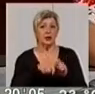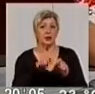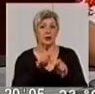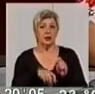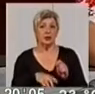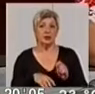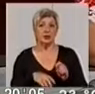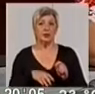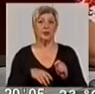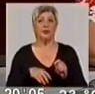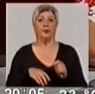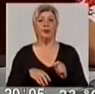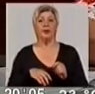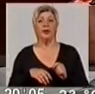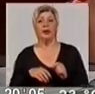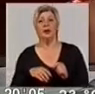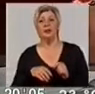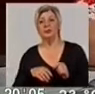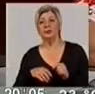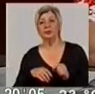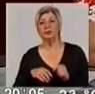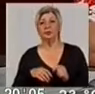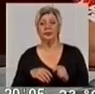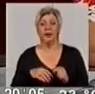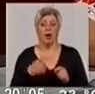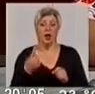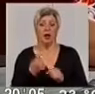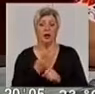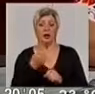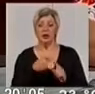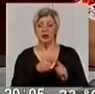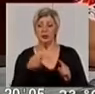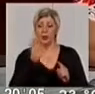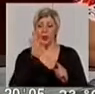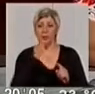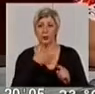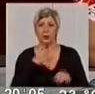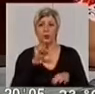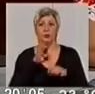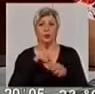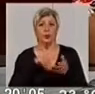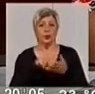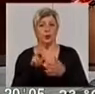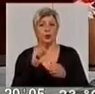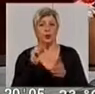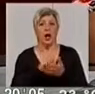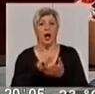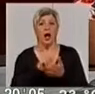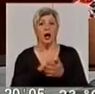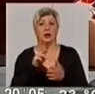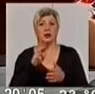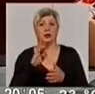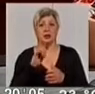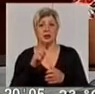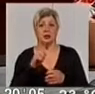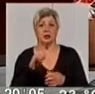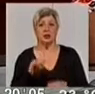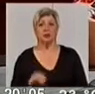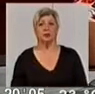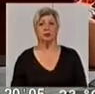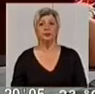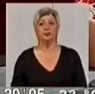таборів, із 20 пройшли атестацію. Раз в 5 років вони проводять цю атестацію. В серпні місяці в нас є на рівні області,